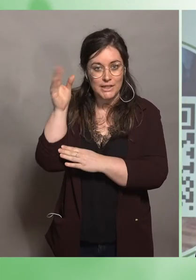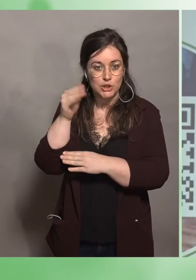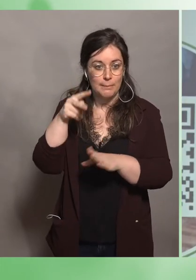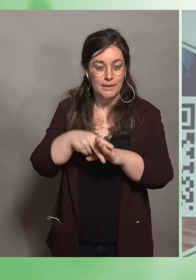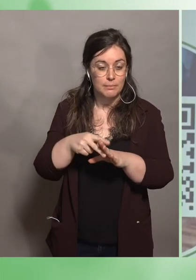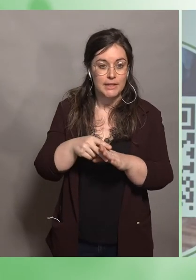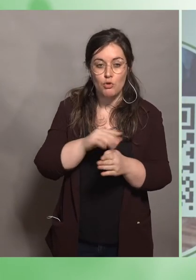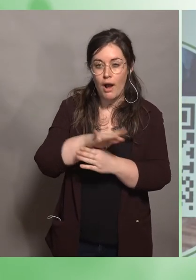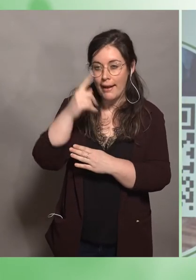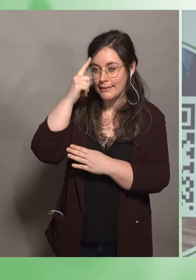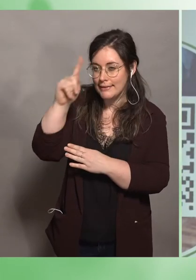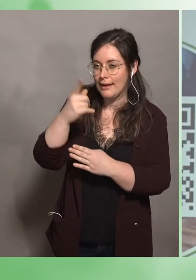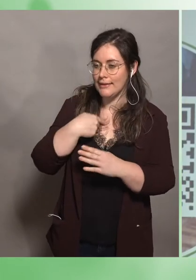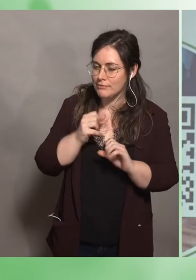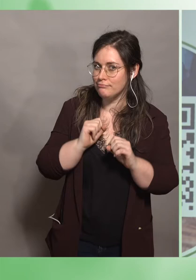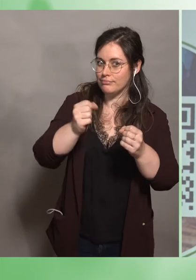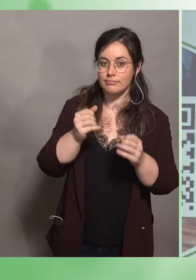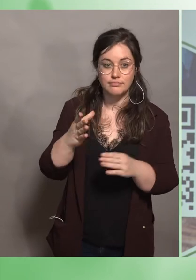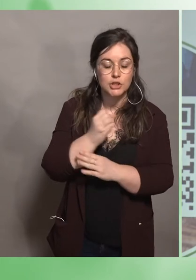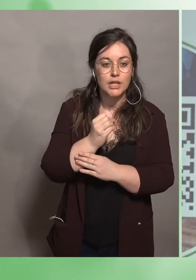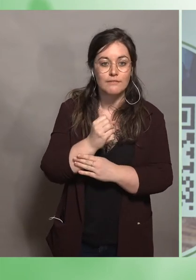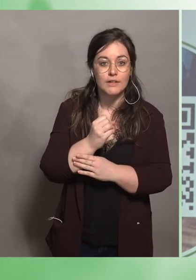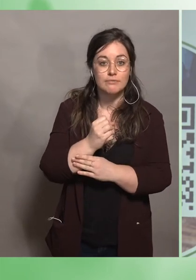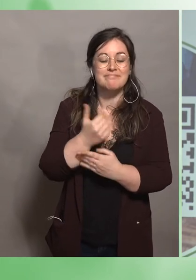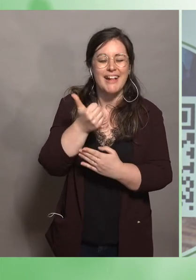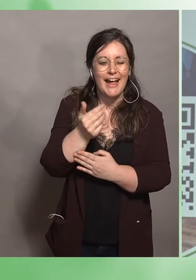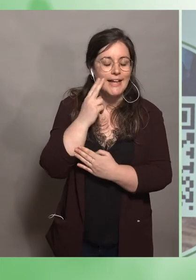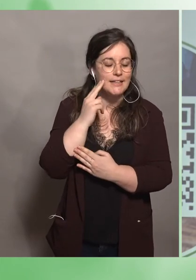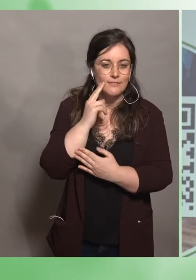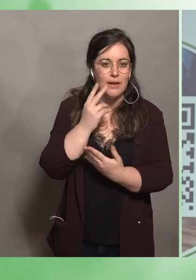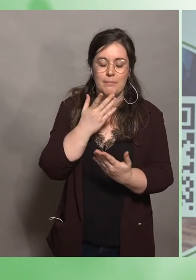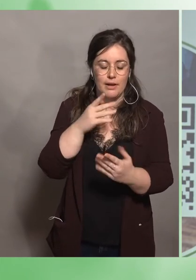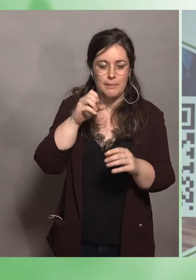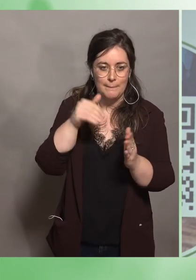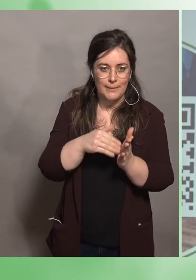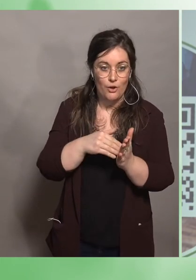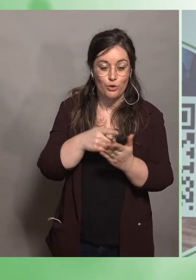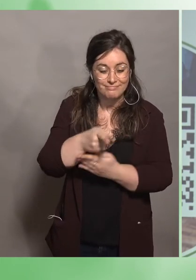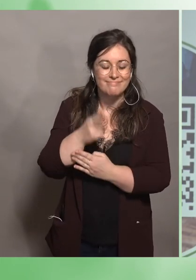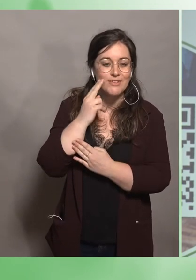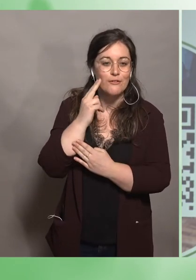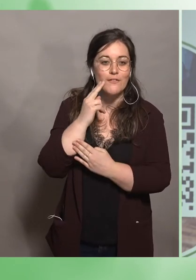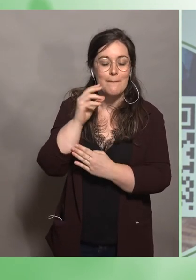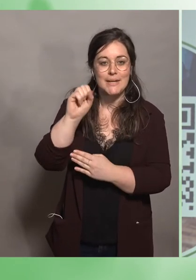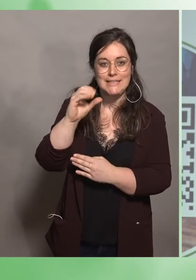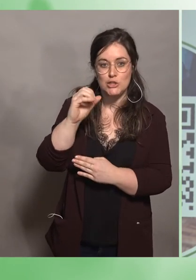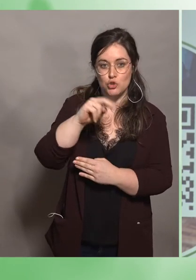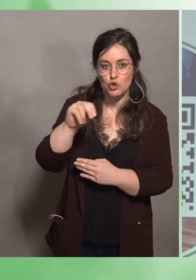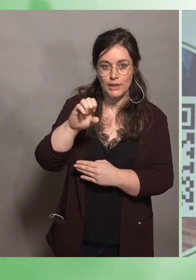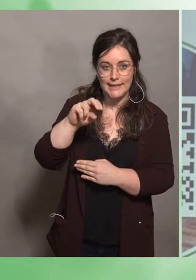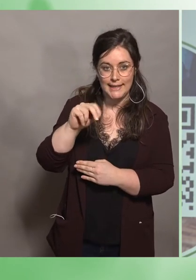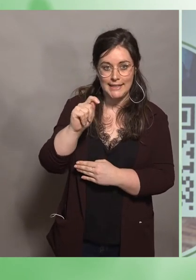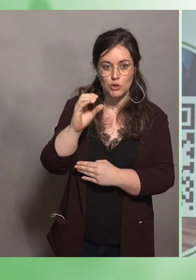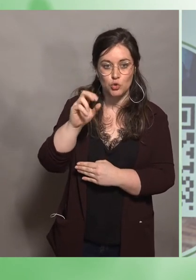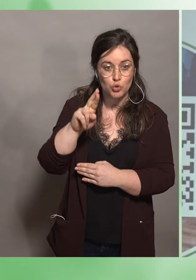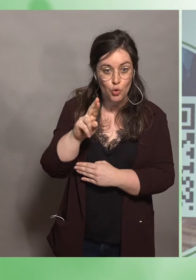all ihren Talenten verwirklichen dürfen, dann kommt man um eine Firma nicht herum und das ist die Firma Sonnentor. Und ich freue mich jetzt auf die